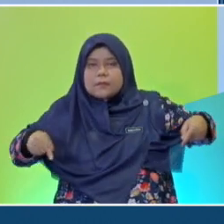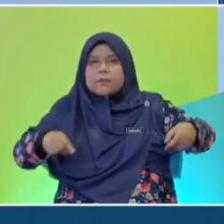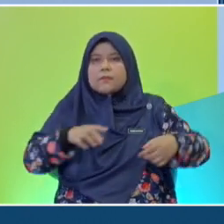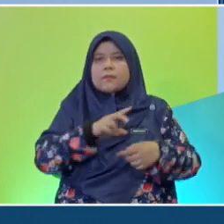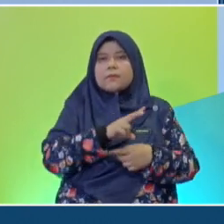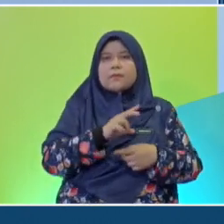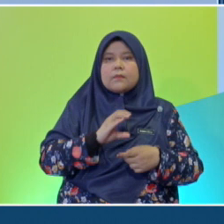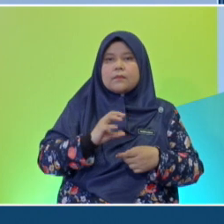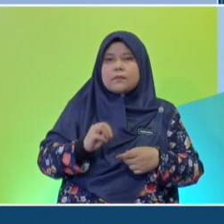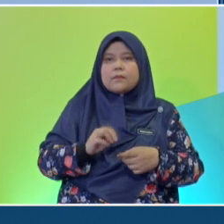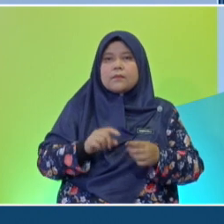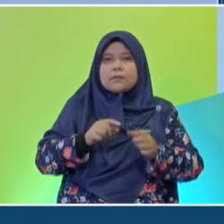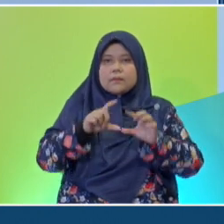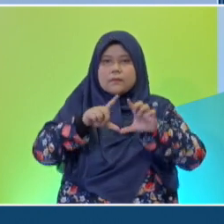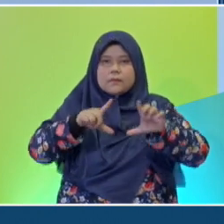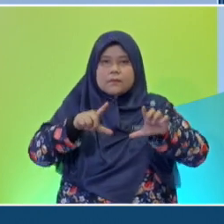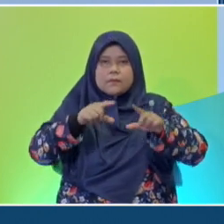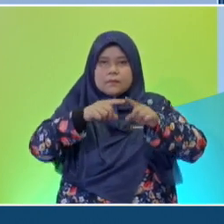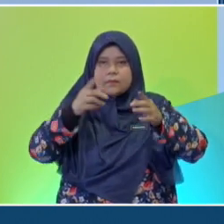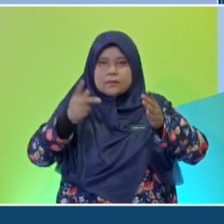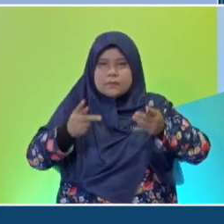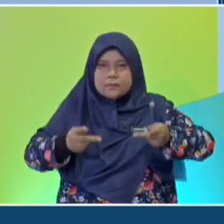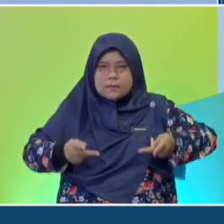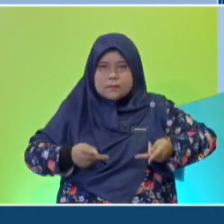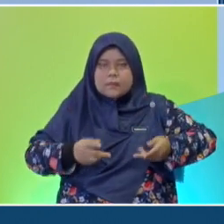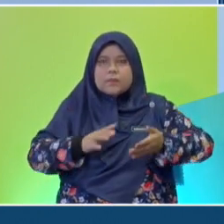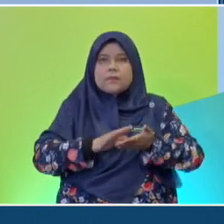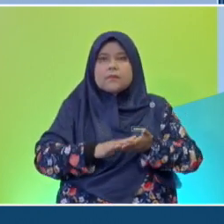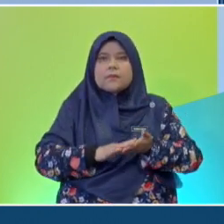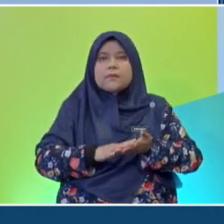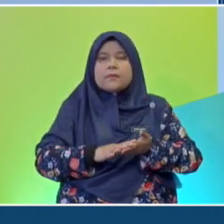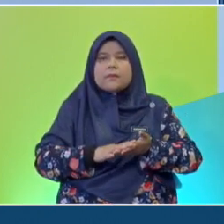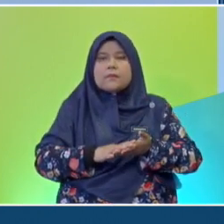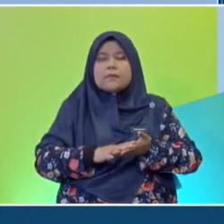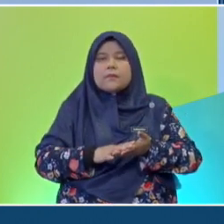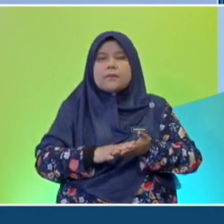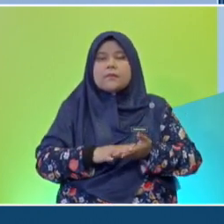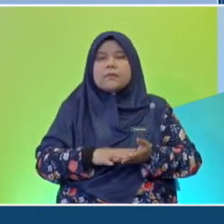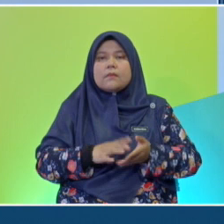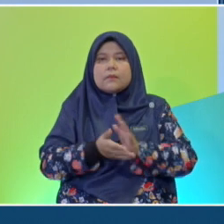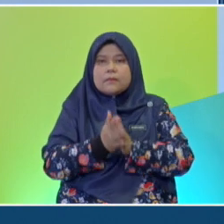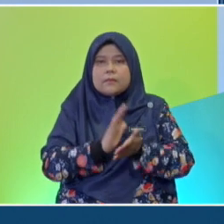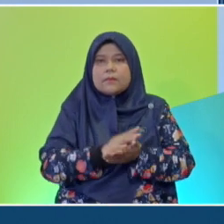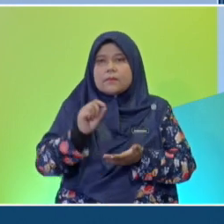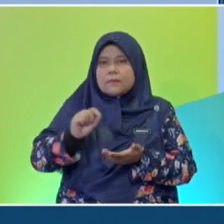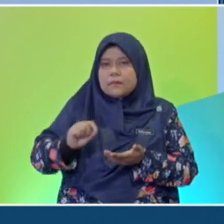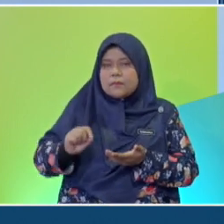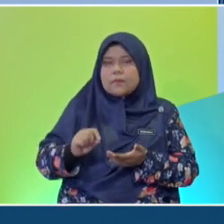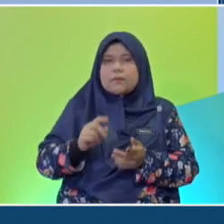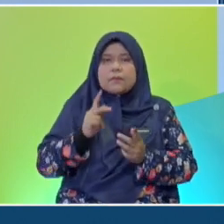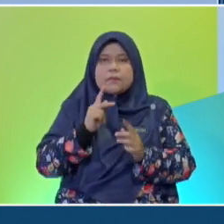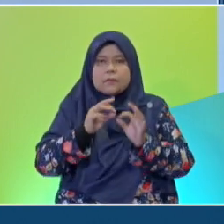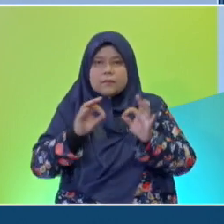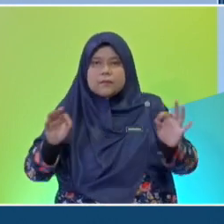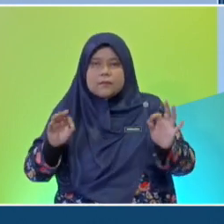pada sebuah peta dengan keadaan 1 cm mewakili 50 km jadi kita tulis dalam bentuk